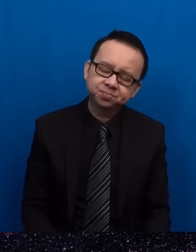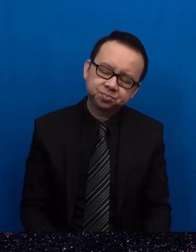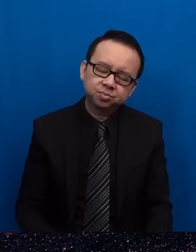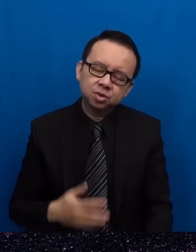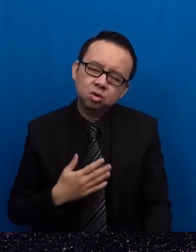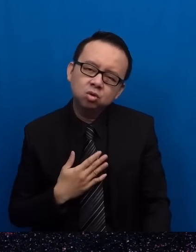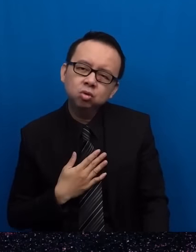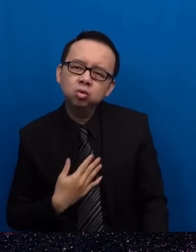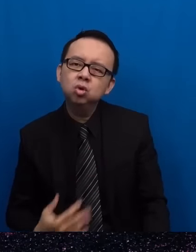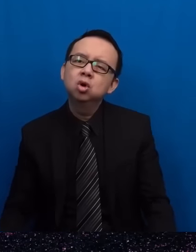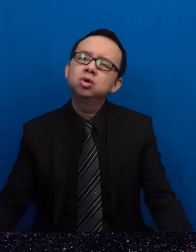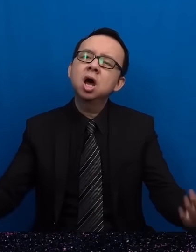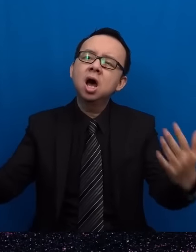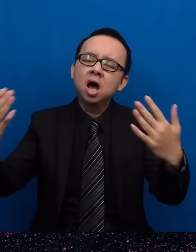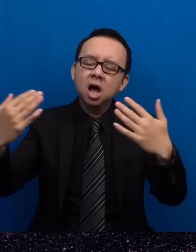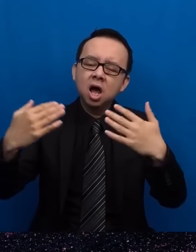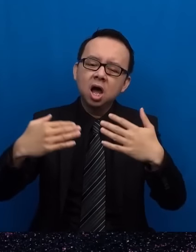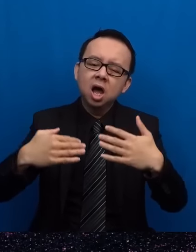Berkatilah, ku